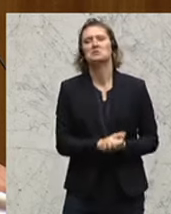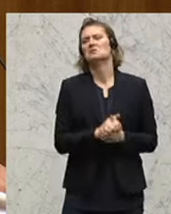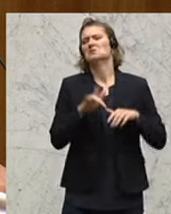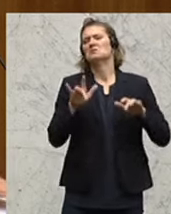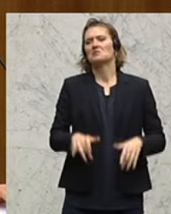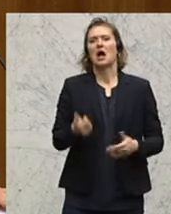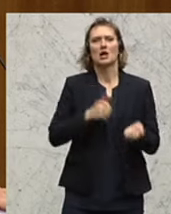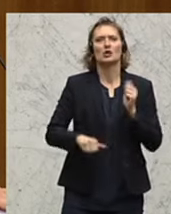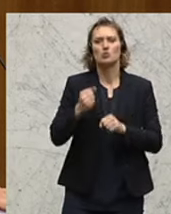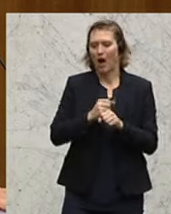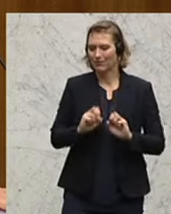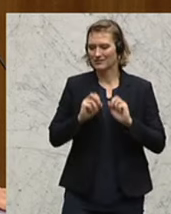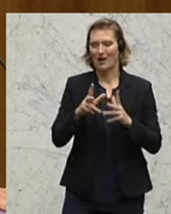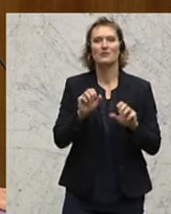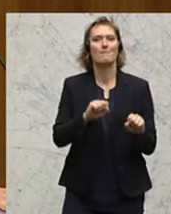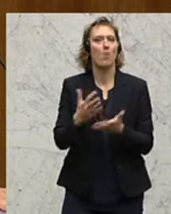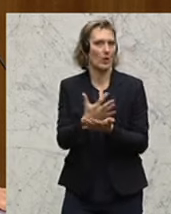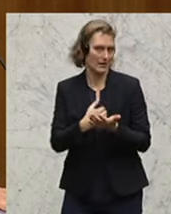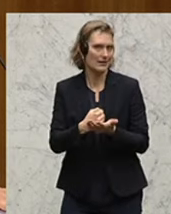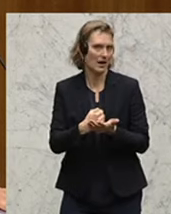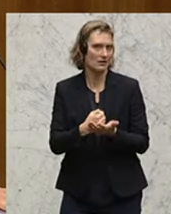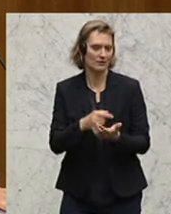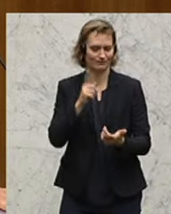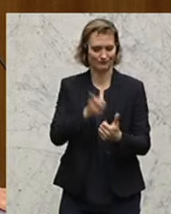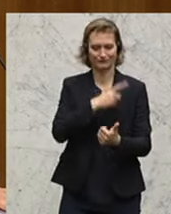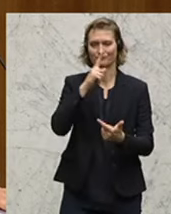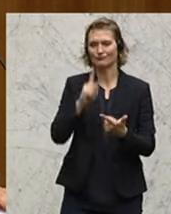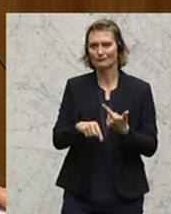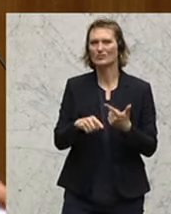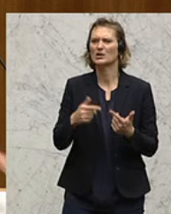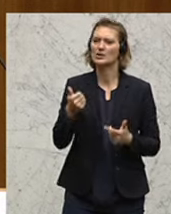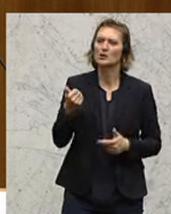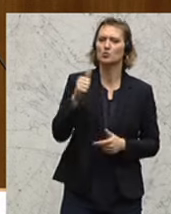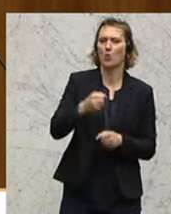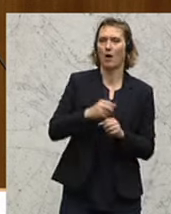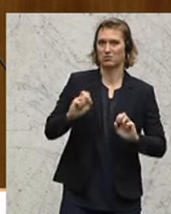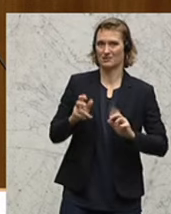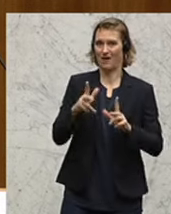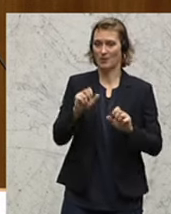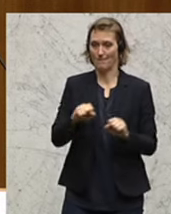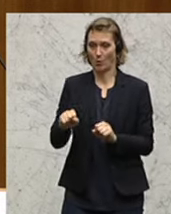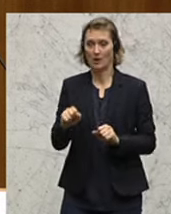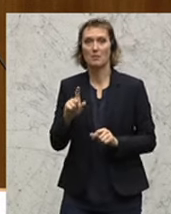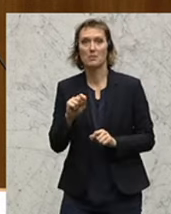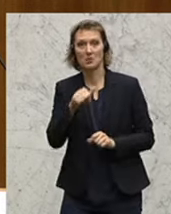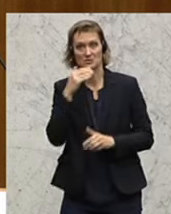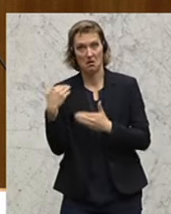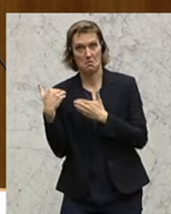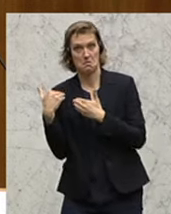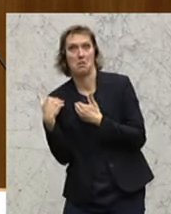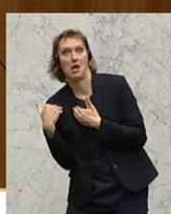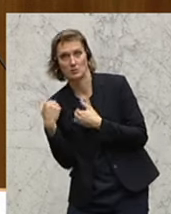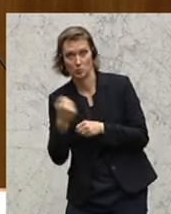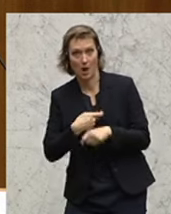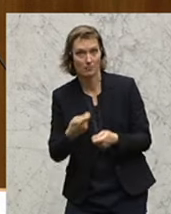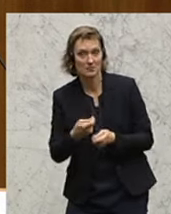Gibt es zusätzliches Arbeitskräftepotenzial? Und zusätzliches Arbeitskräftepotenzial muss nicht immer eine Belastung für